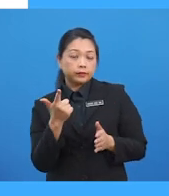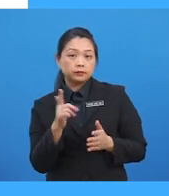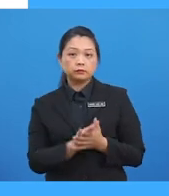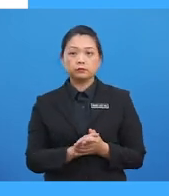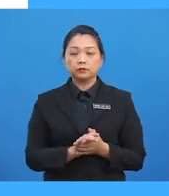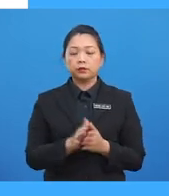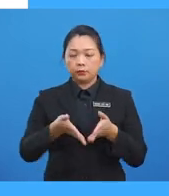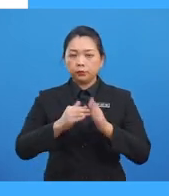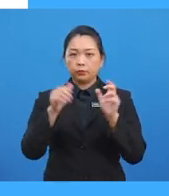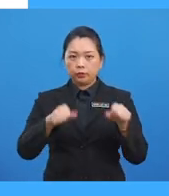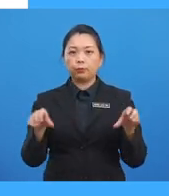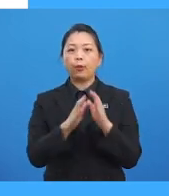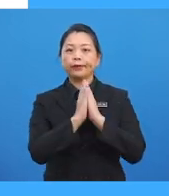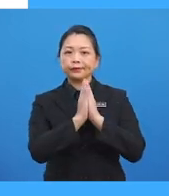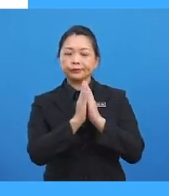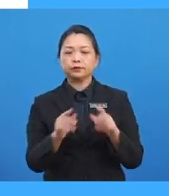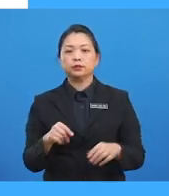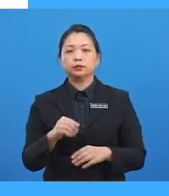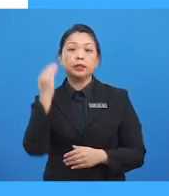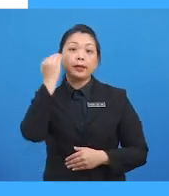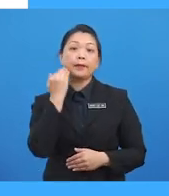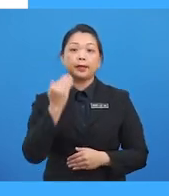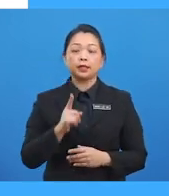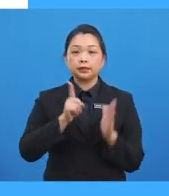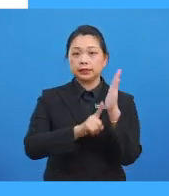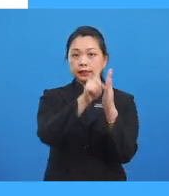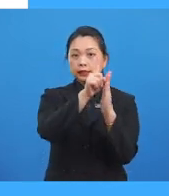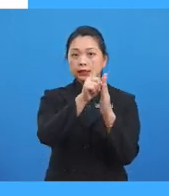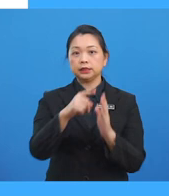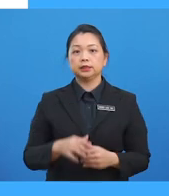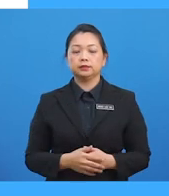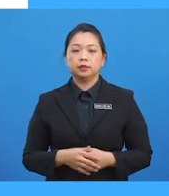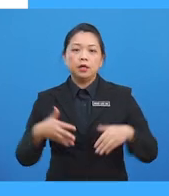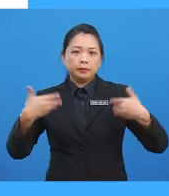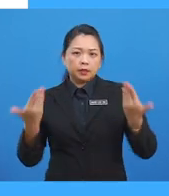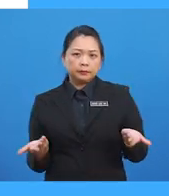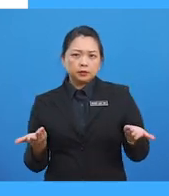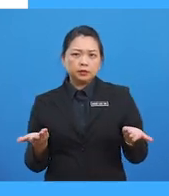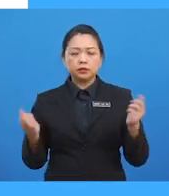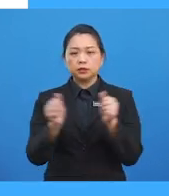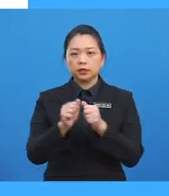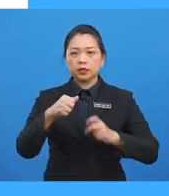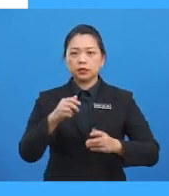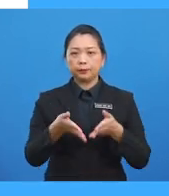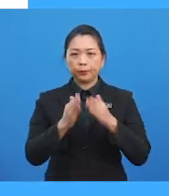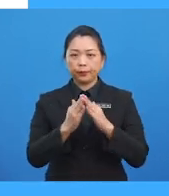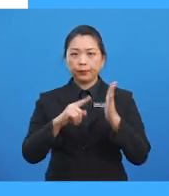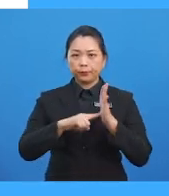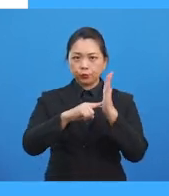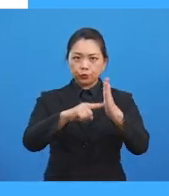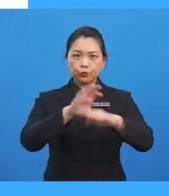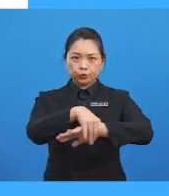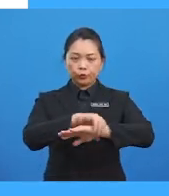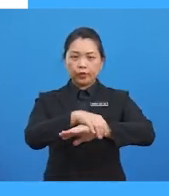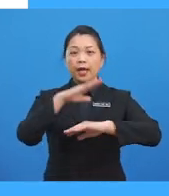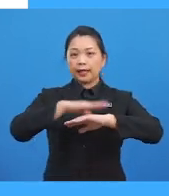boleh membuat rayuan di Mahkamah Tinggi Harta Intelek. Bagaimana pula dengan prosedur permohonan petunjuk